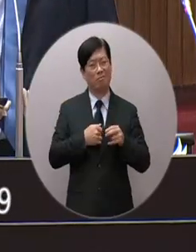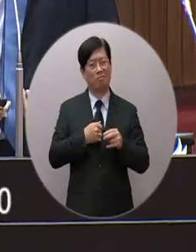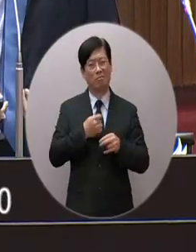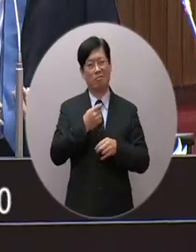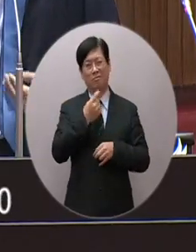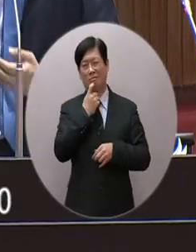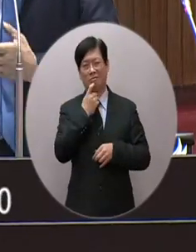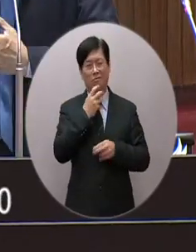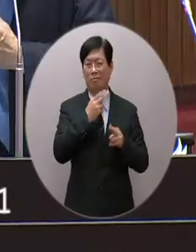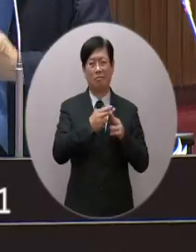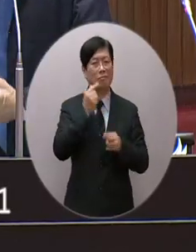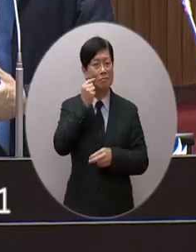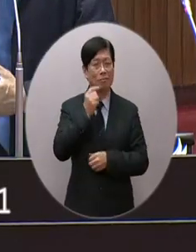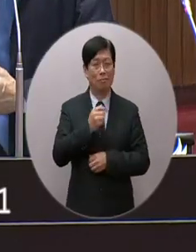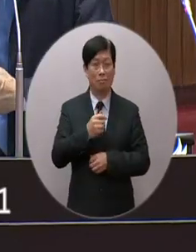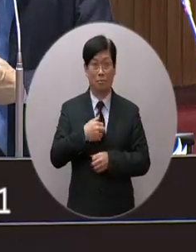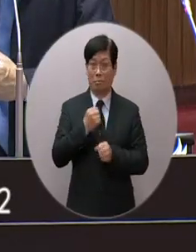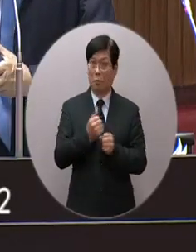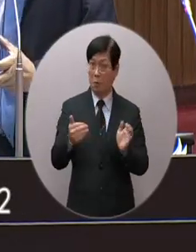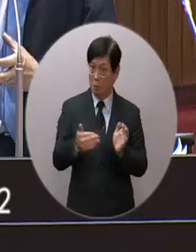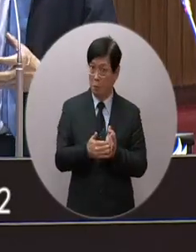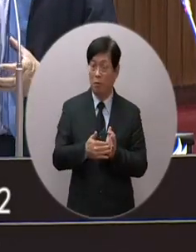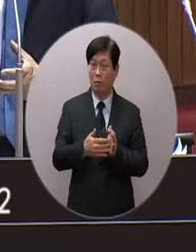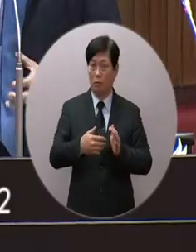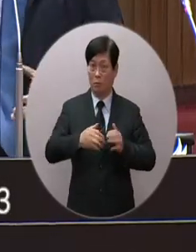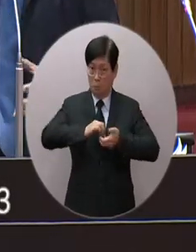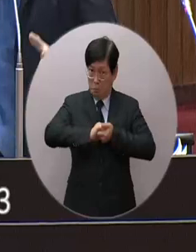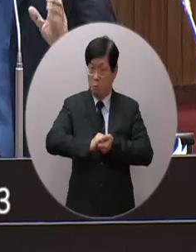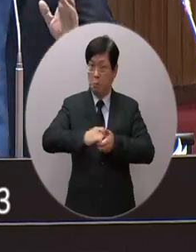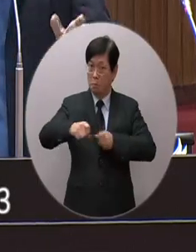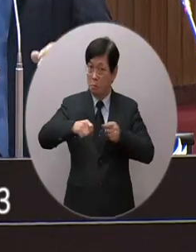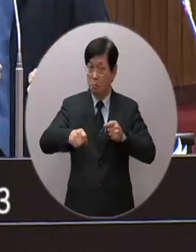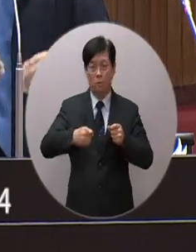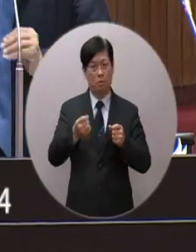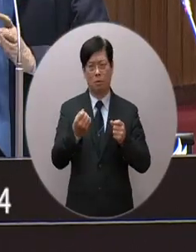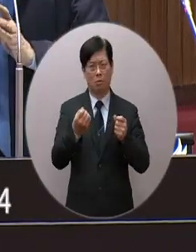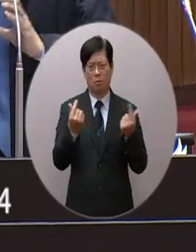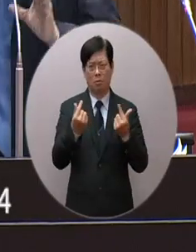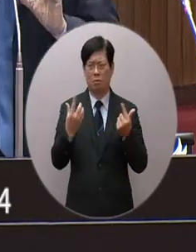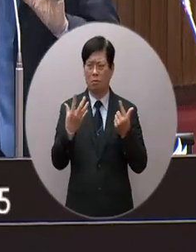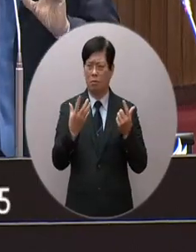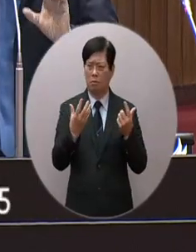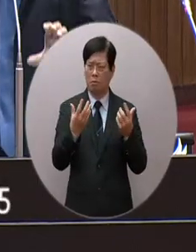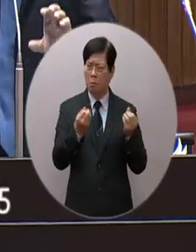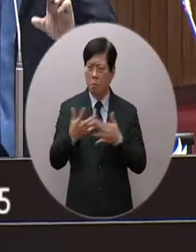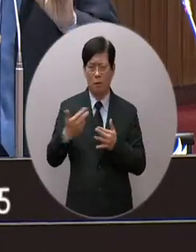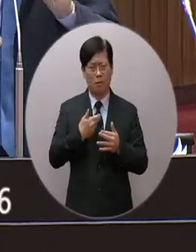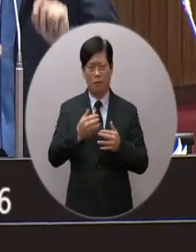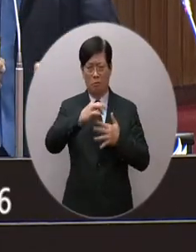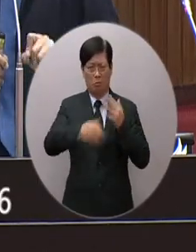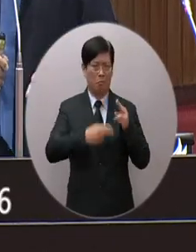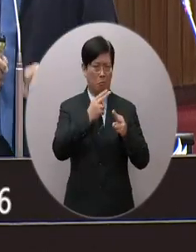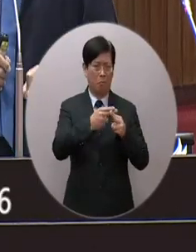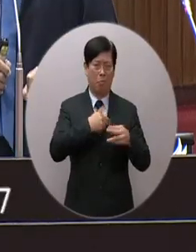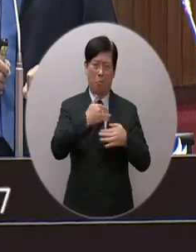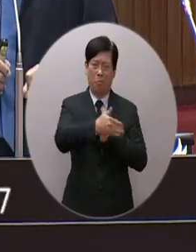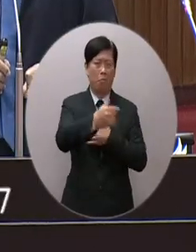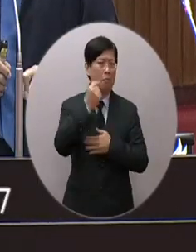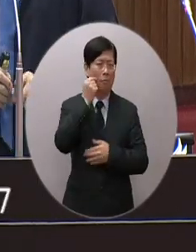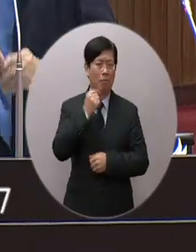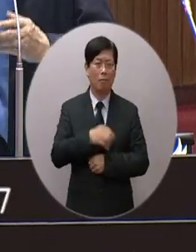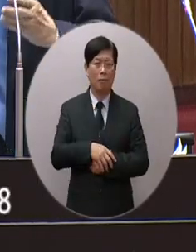任。吼，啊，咱做了后，变来做决策，咱嘛无一个固定的定，无一个会互信任的定数伫